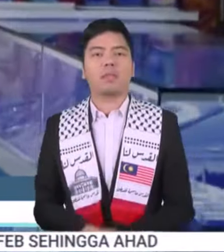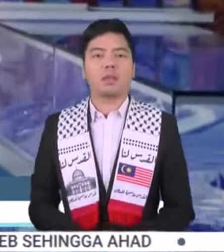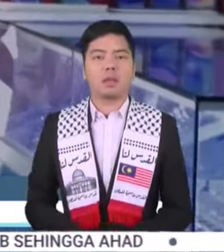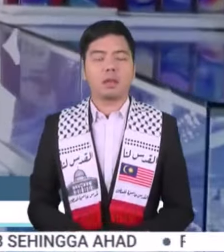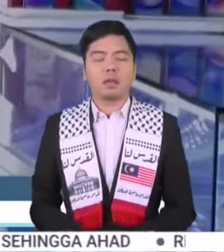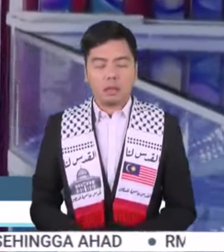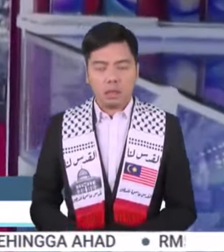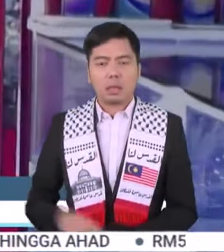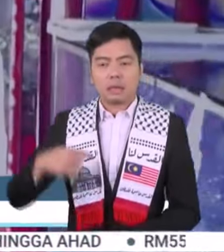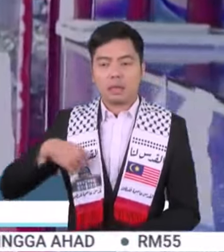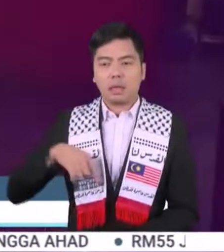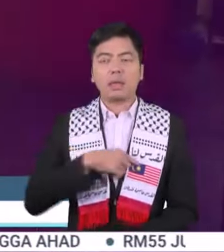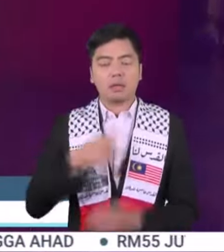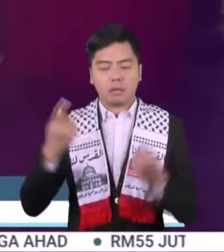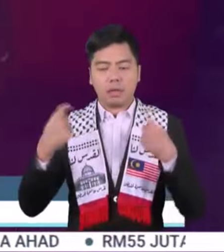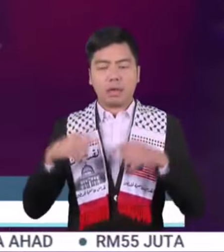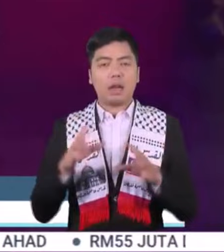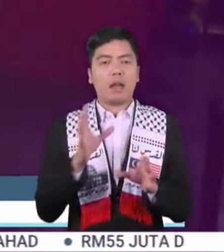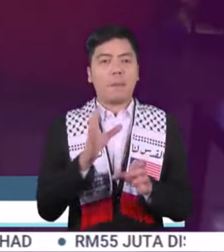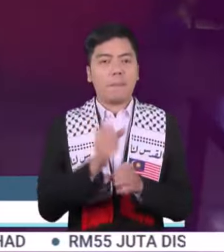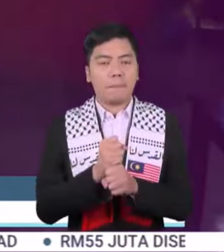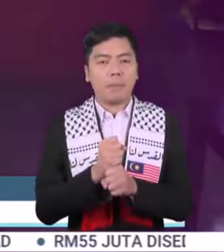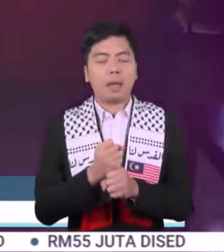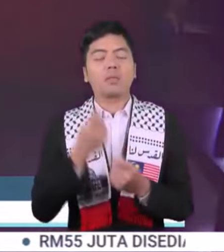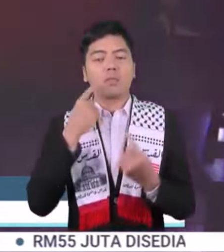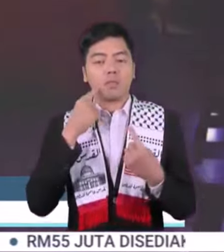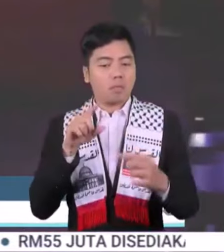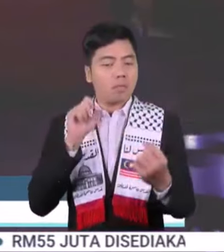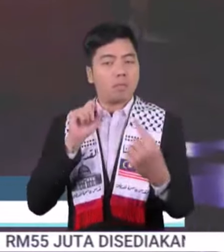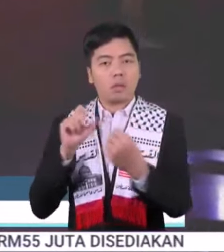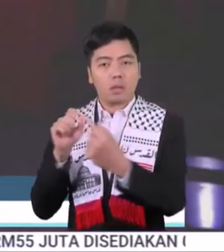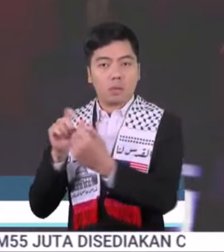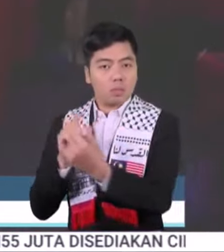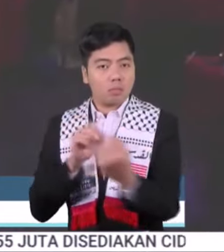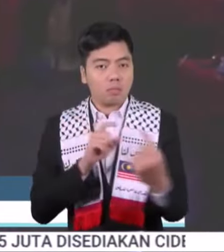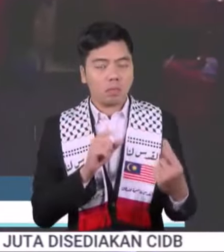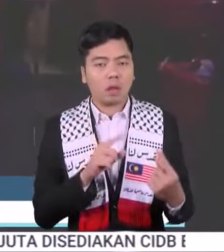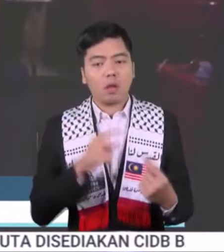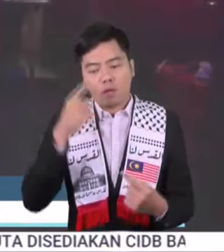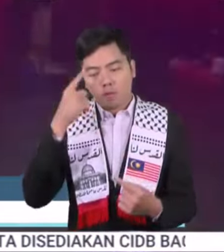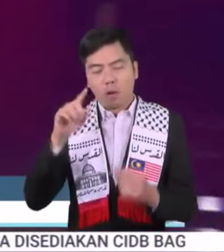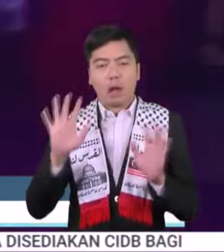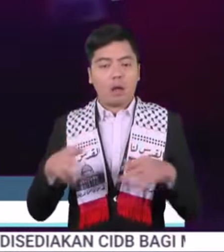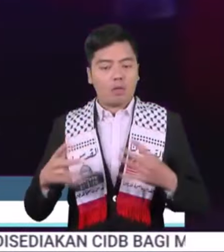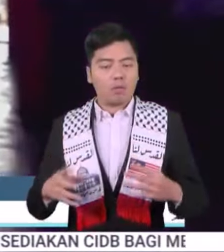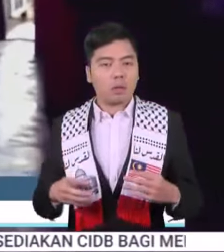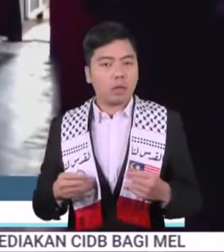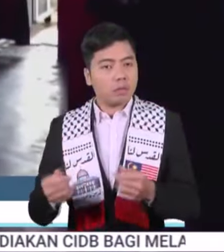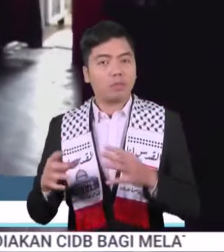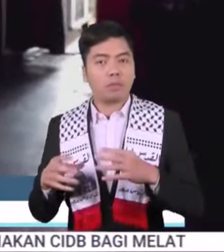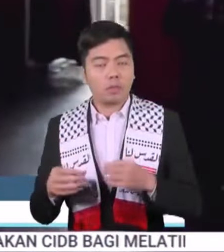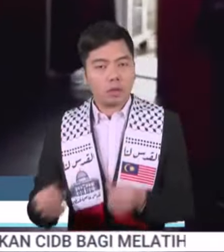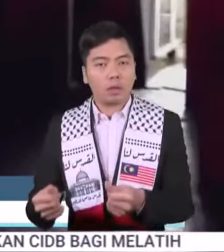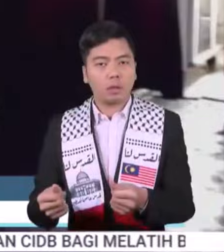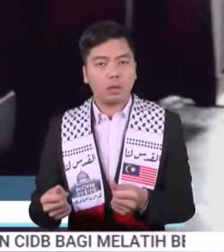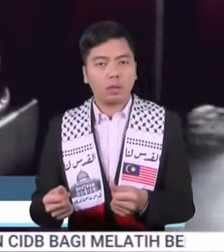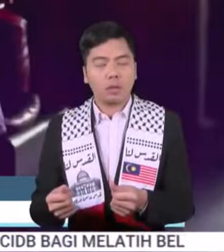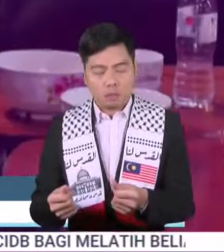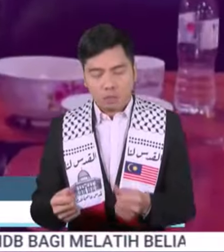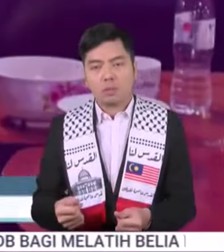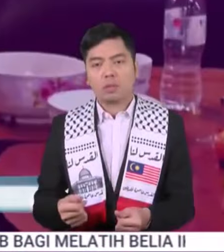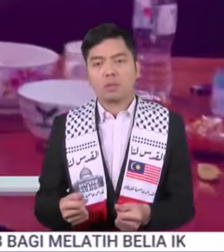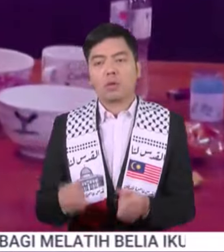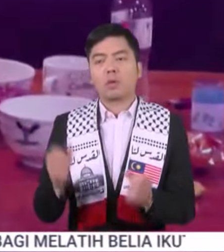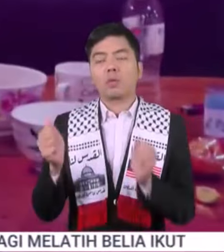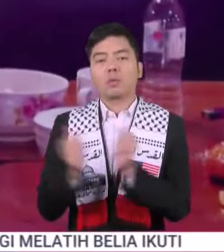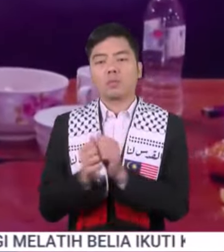Kami cuba mendapatkan maklum balas pihak bertanggungjawab agar satu solusi prolifik dan tuntas dapat dihasilkan